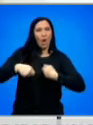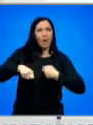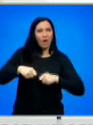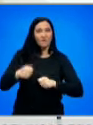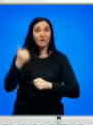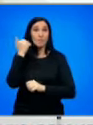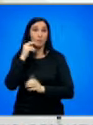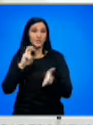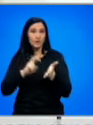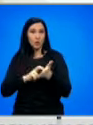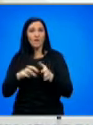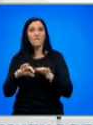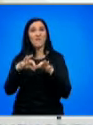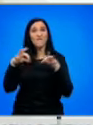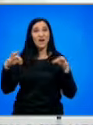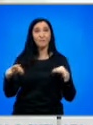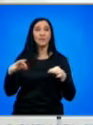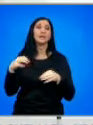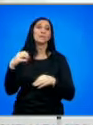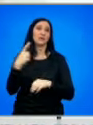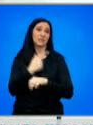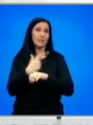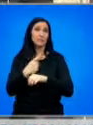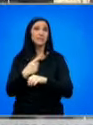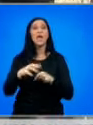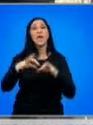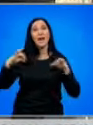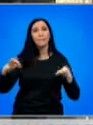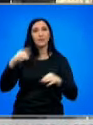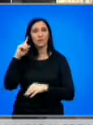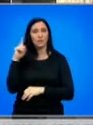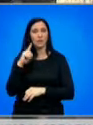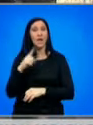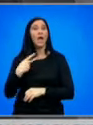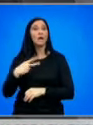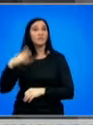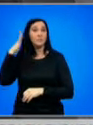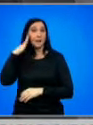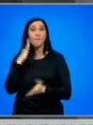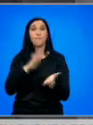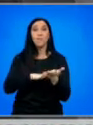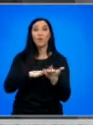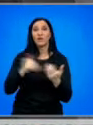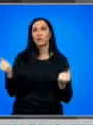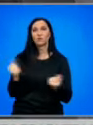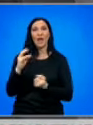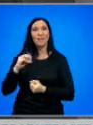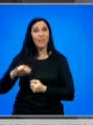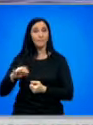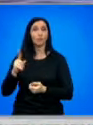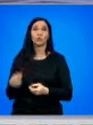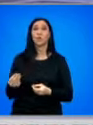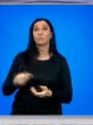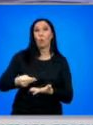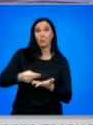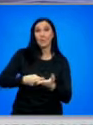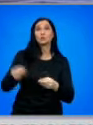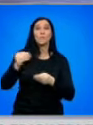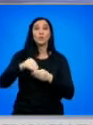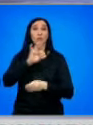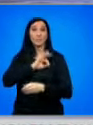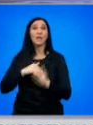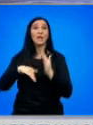използвайки електроенергия в рамките на седмицата и в рамките на деня. Вицепремиера похвали и дейността на НАП, които са отчели допълнителни приходи